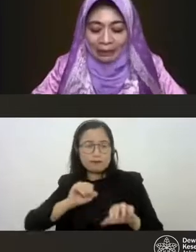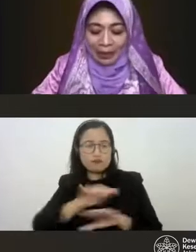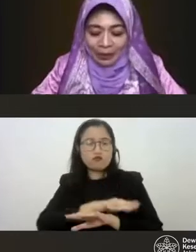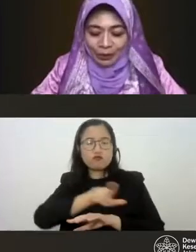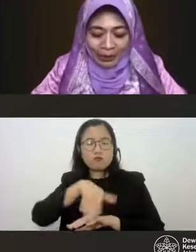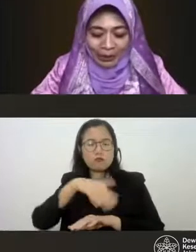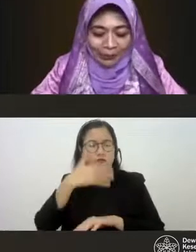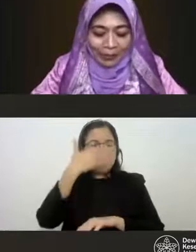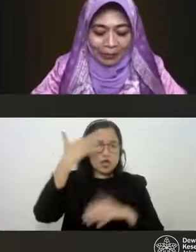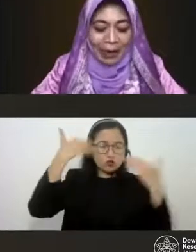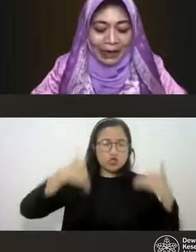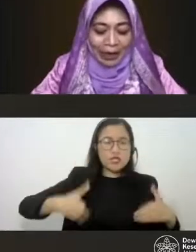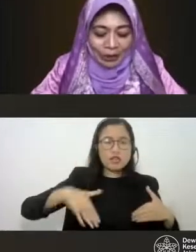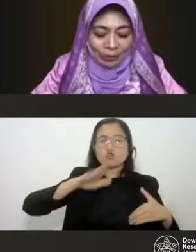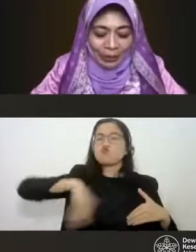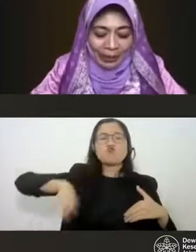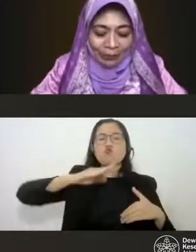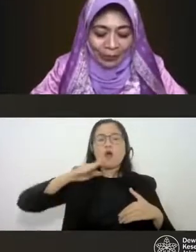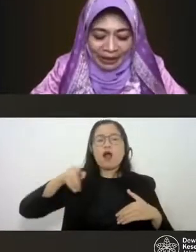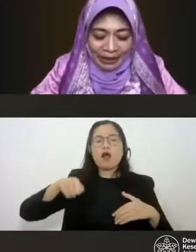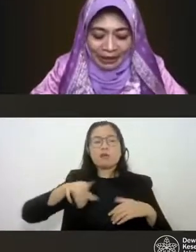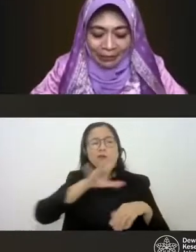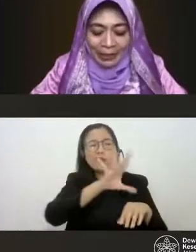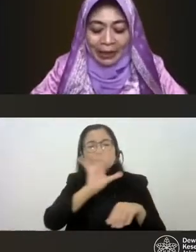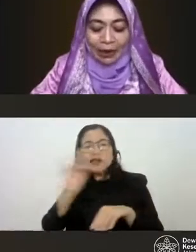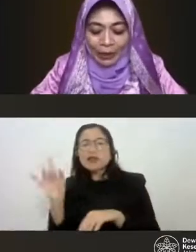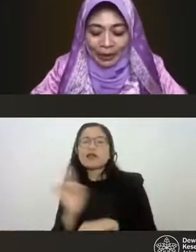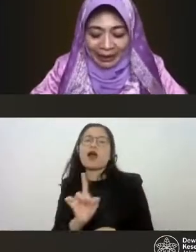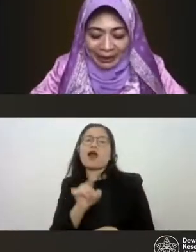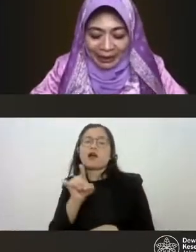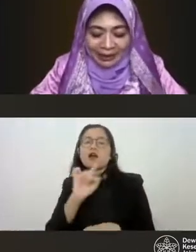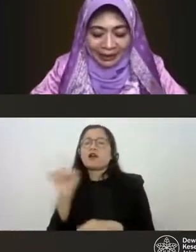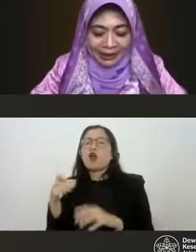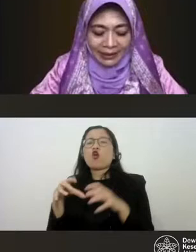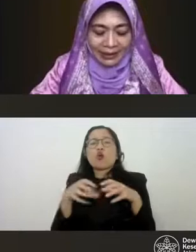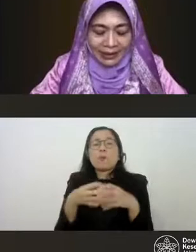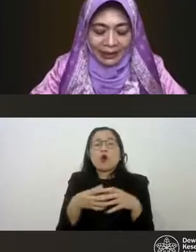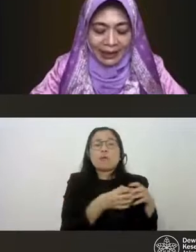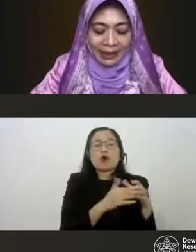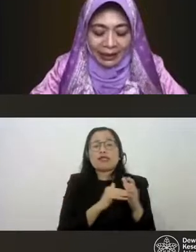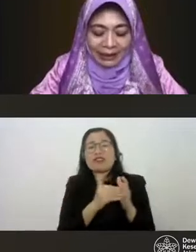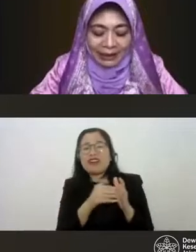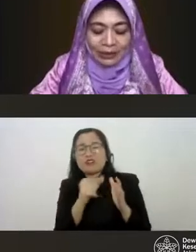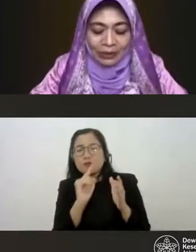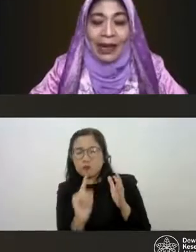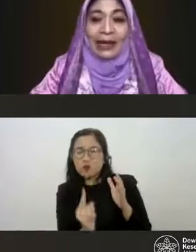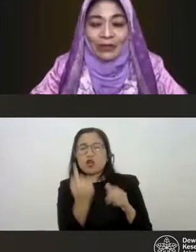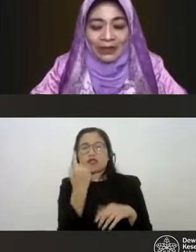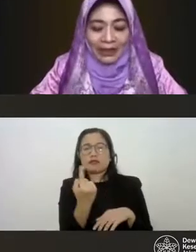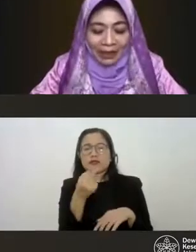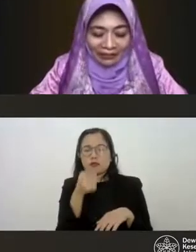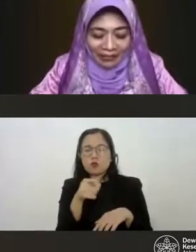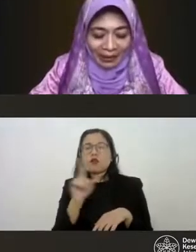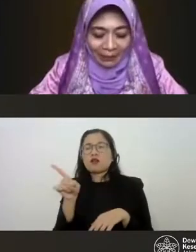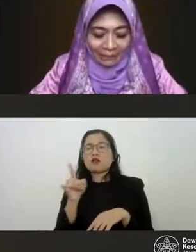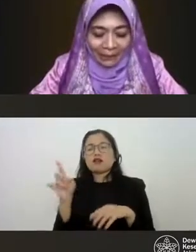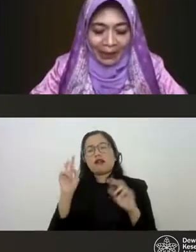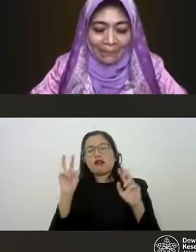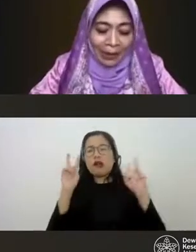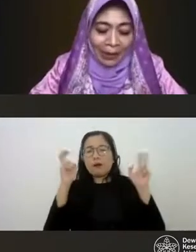manusia tanpa kecuali. Bahkan harus memberikan prioritas kepada kelompok rentan dan tertindas yang disebut